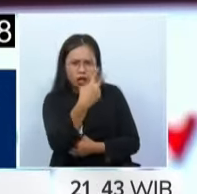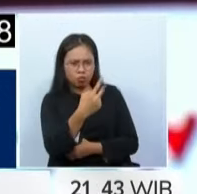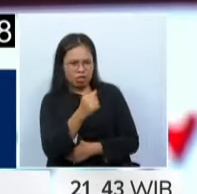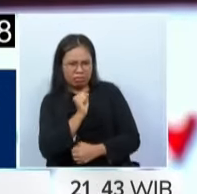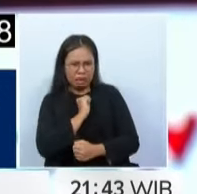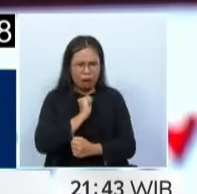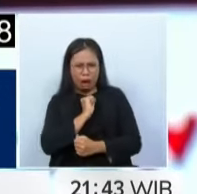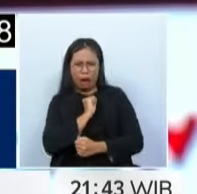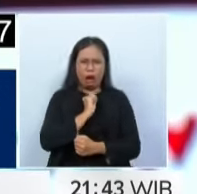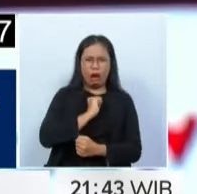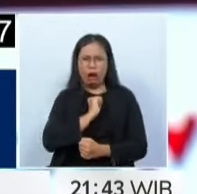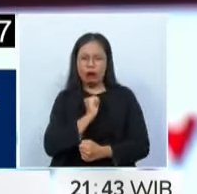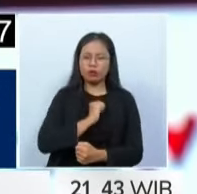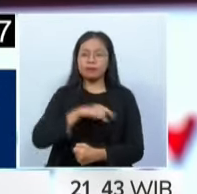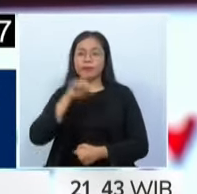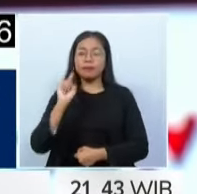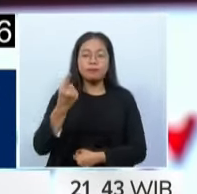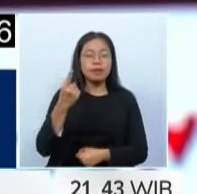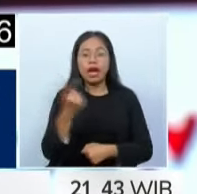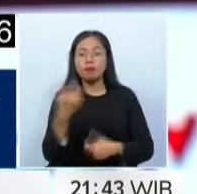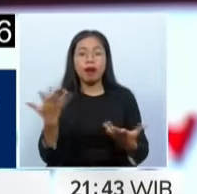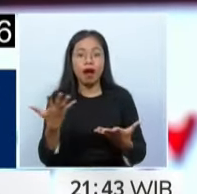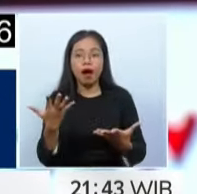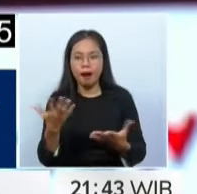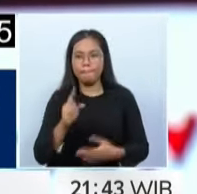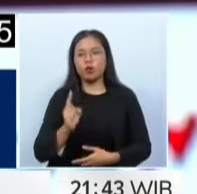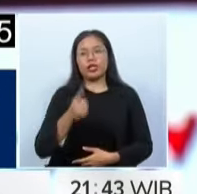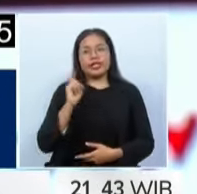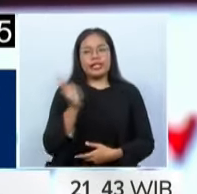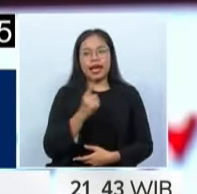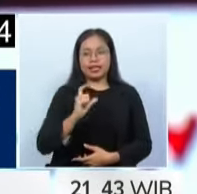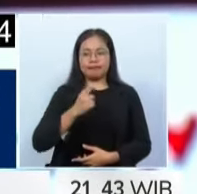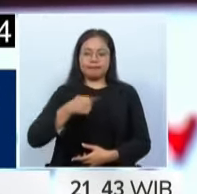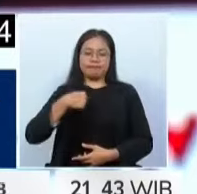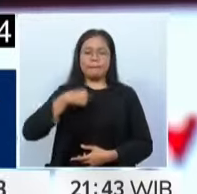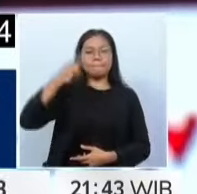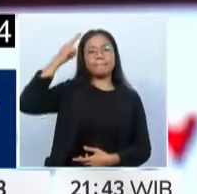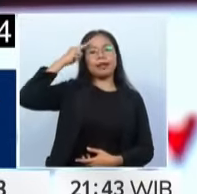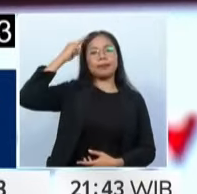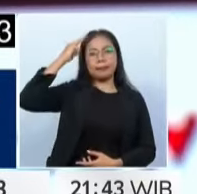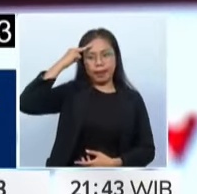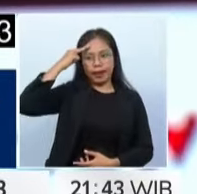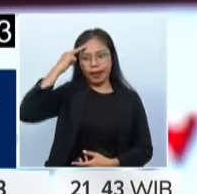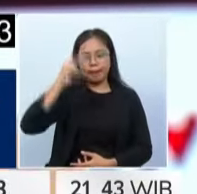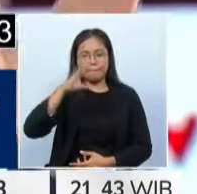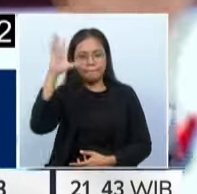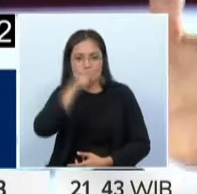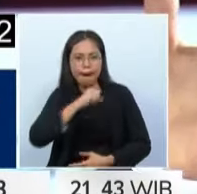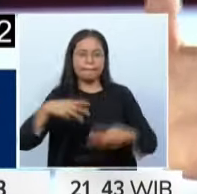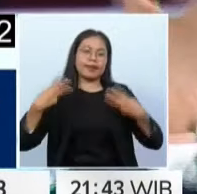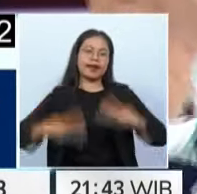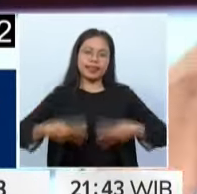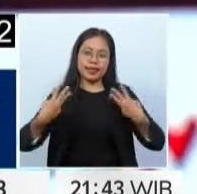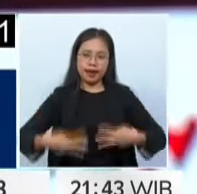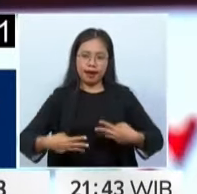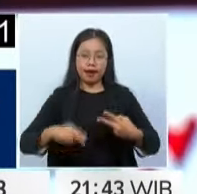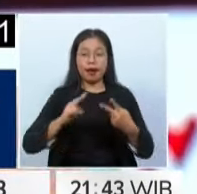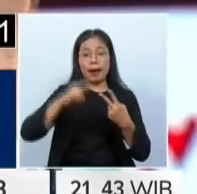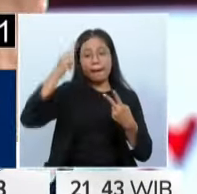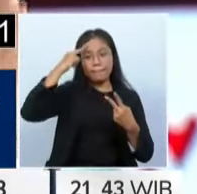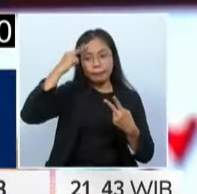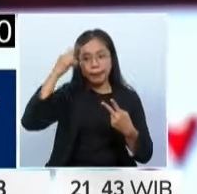menjunjung tinggi etika pemimpin yang menjunjung tinggi ilmu pengetahuan pemimpin yang terbuka atas